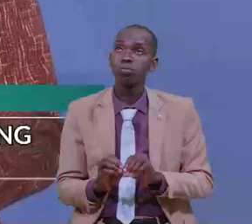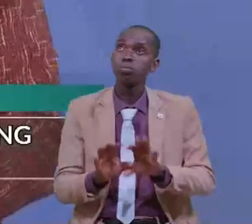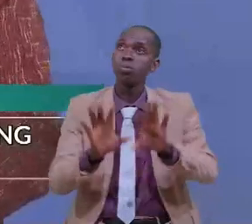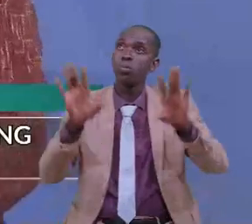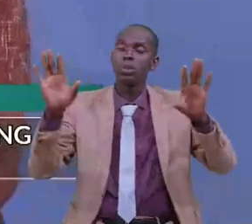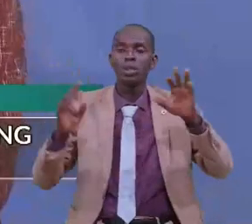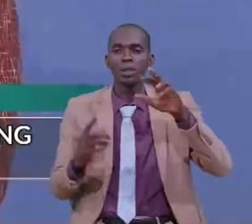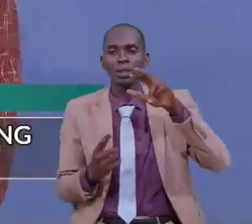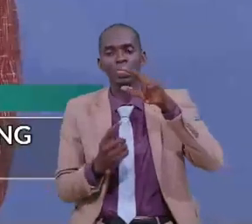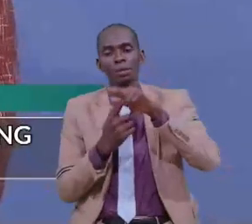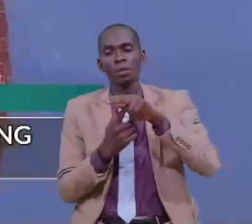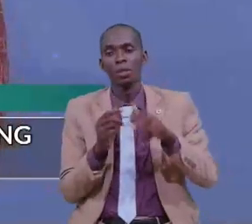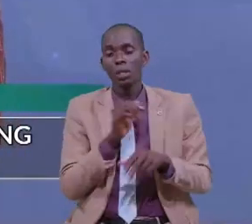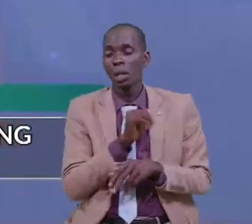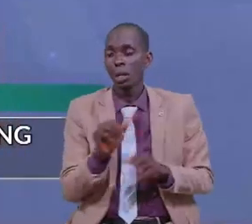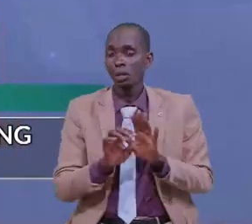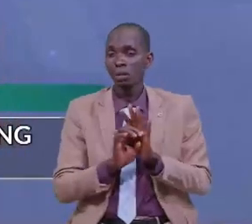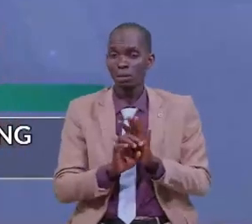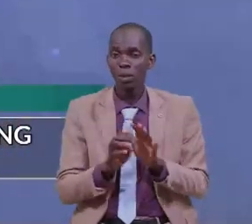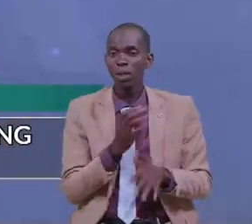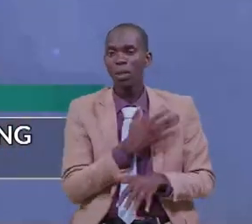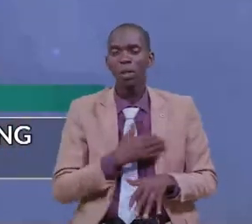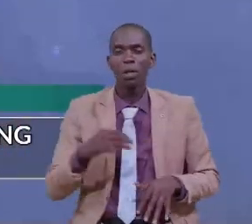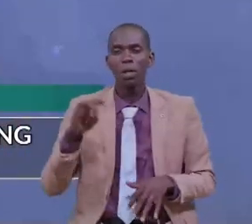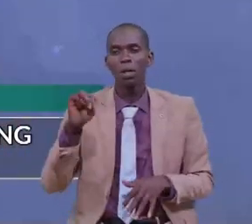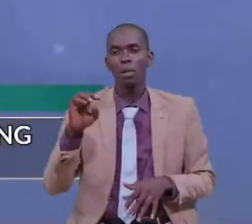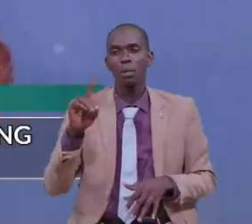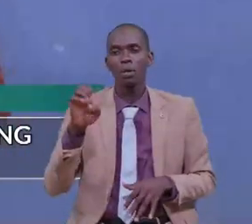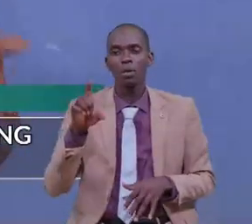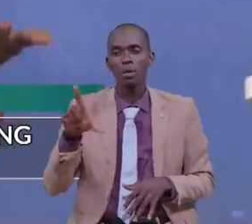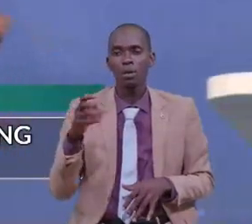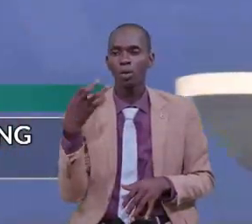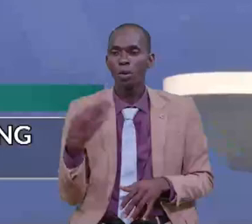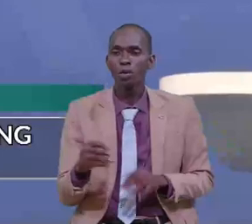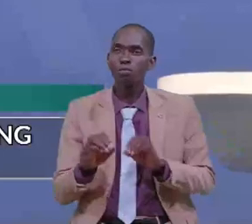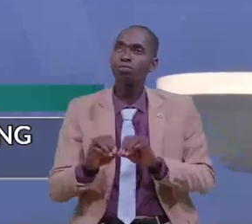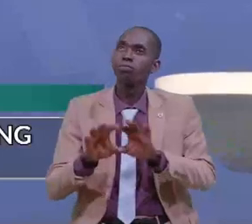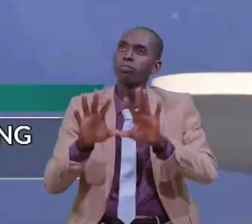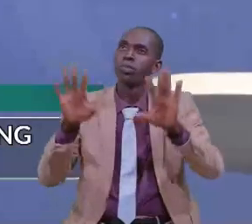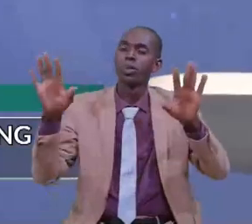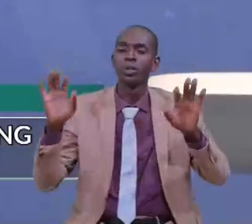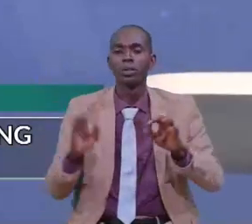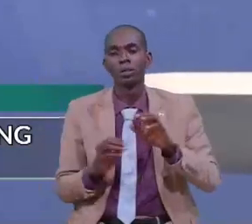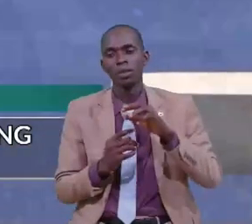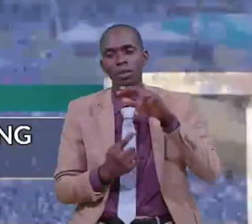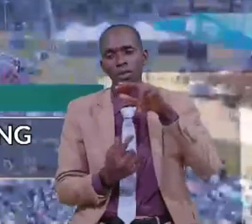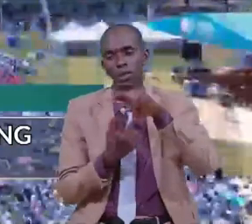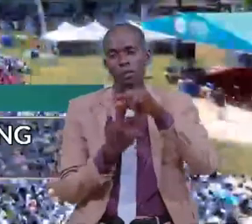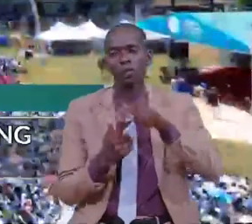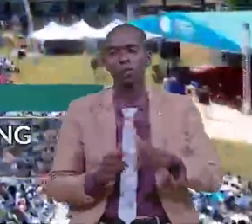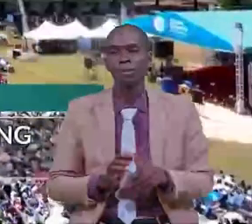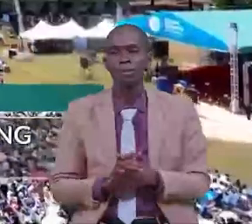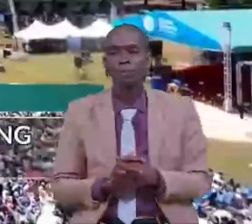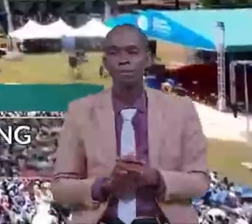rayonnant. Le modèle et le paradigme du championnat